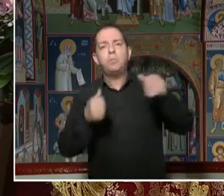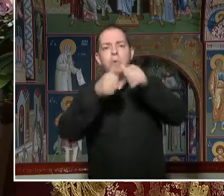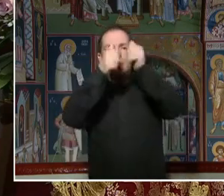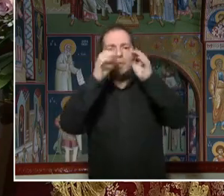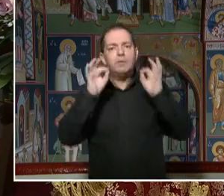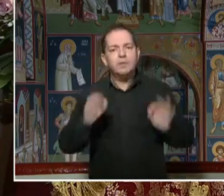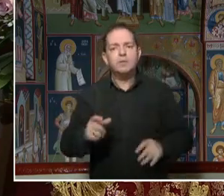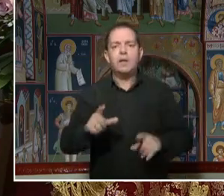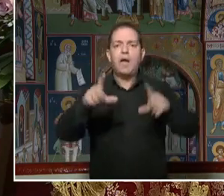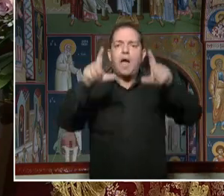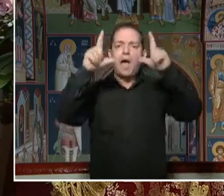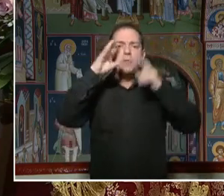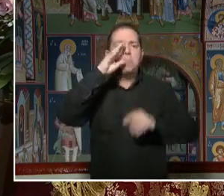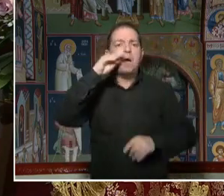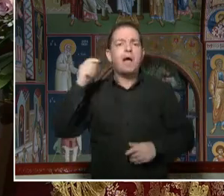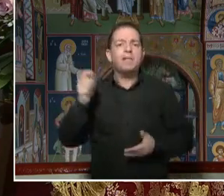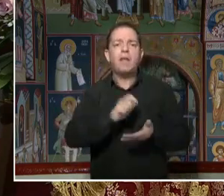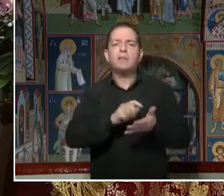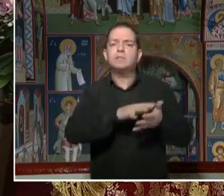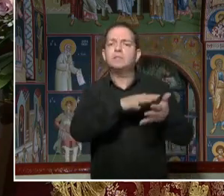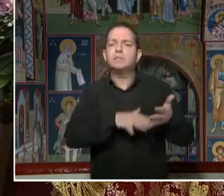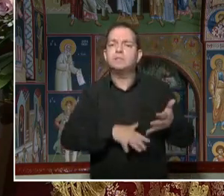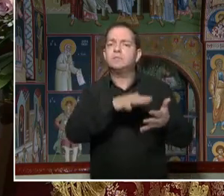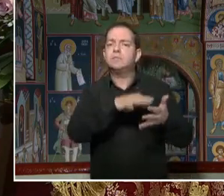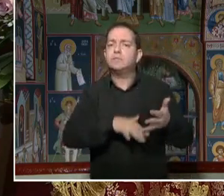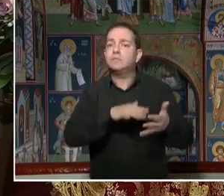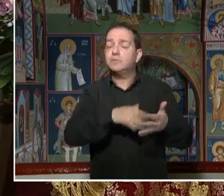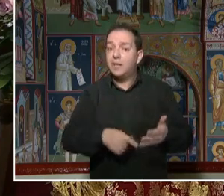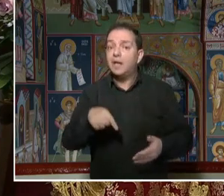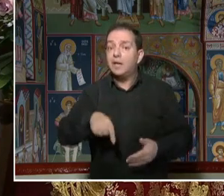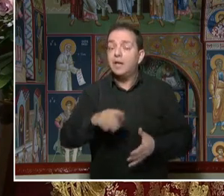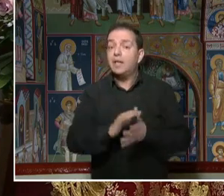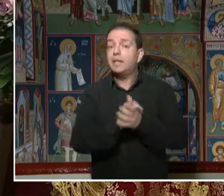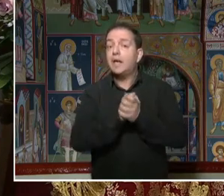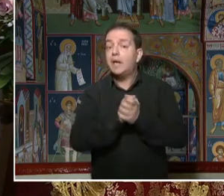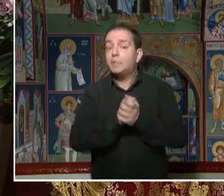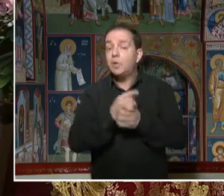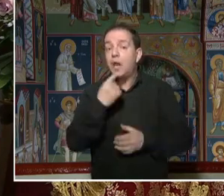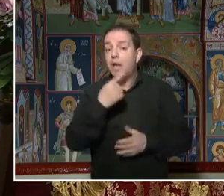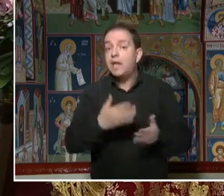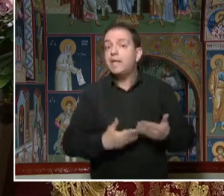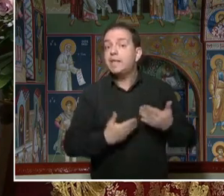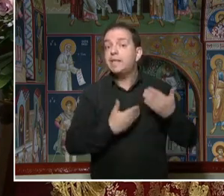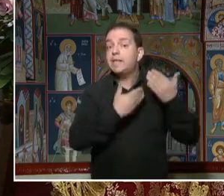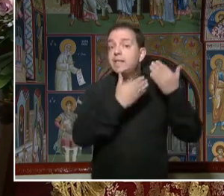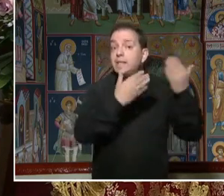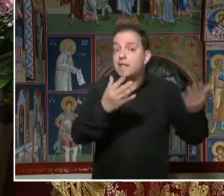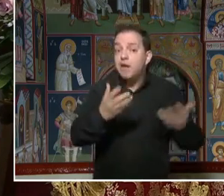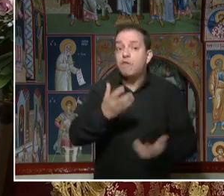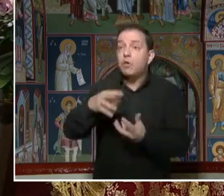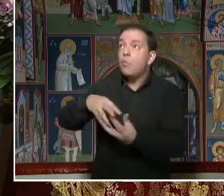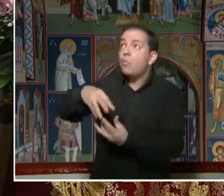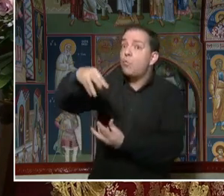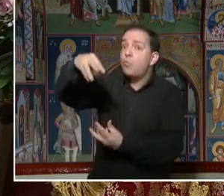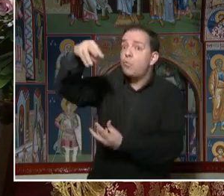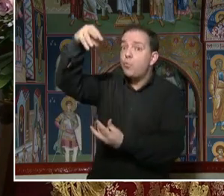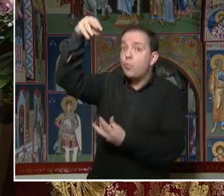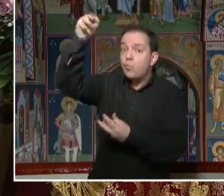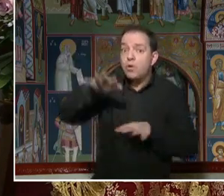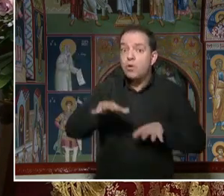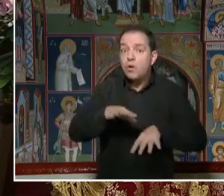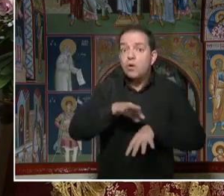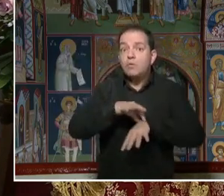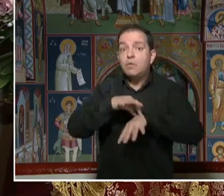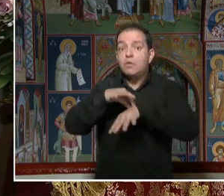αυτό και ψάλλουμε στους χαιρετισμούς σήμερα: «Χαίρε πύρινε στήλε οδηγών τους